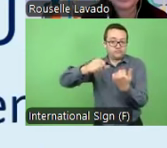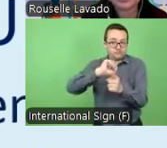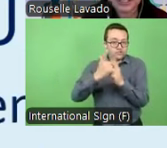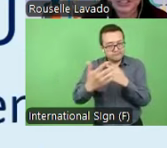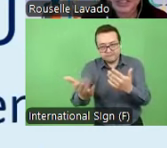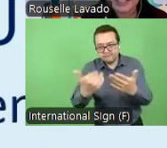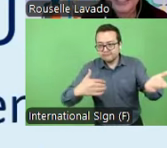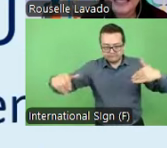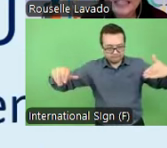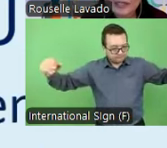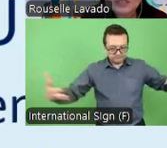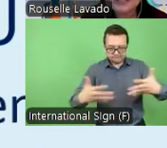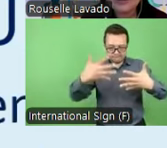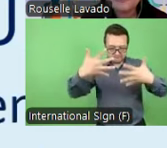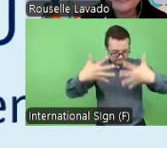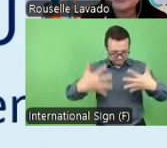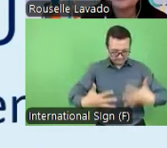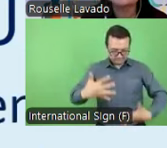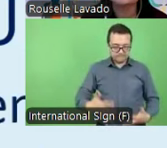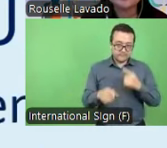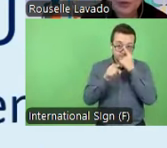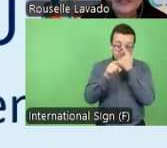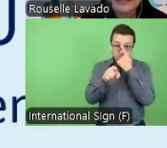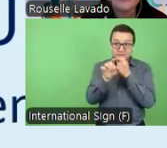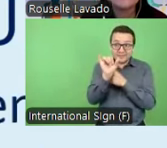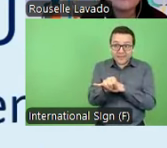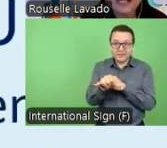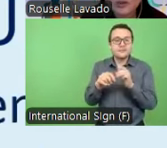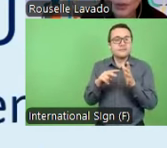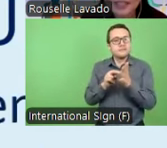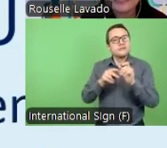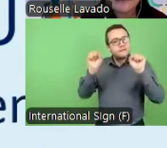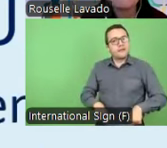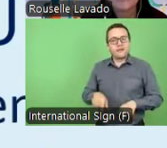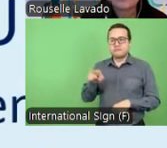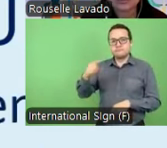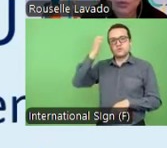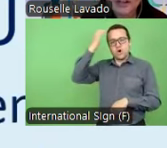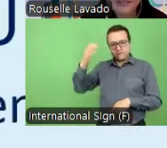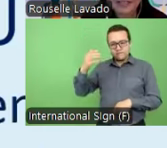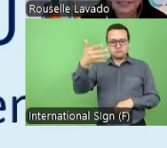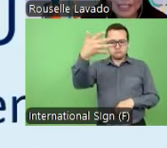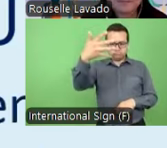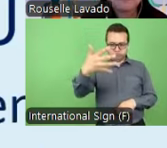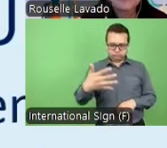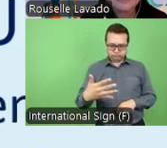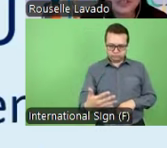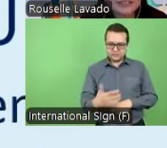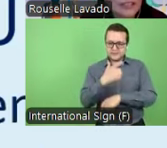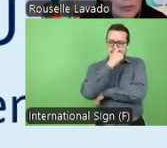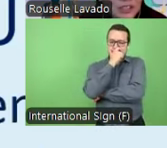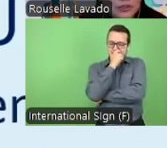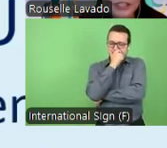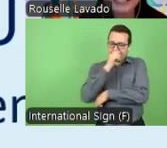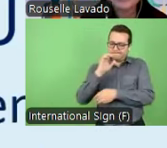afin de dresser un tableau sur les risques et la résilience. Ce type d'intégration permet au gouvernement de cibler le soutien